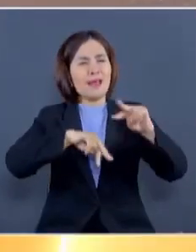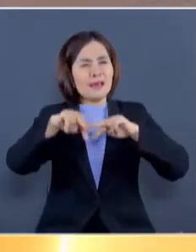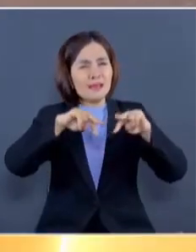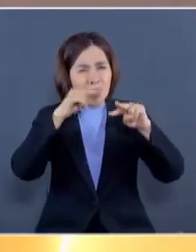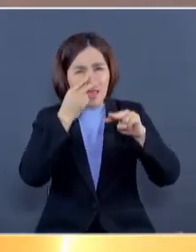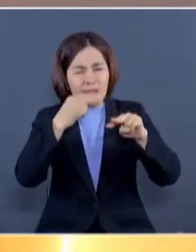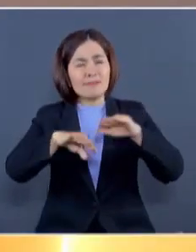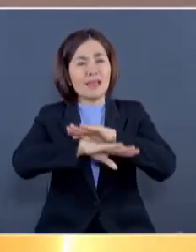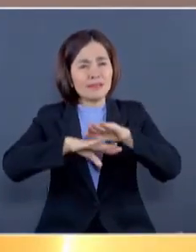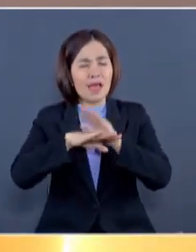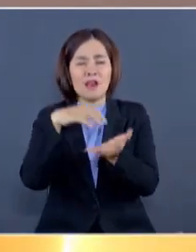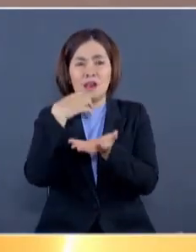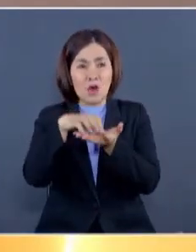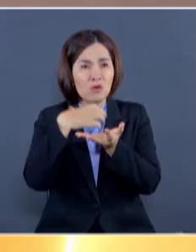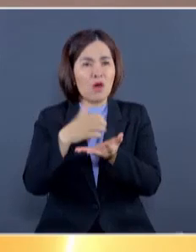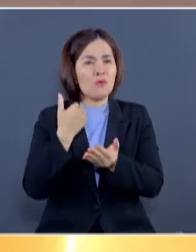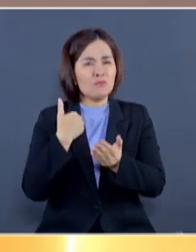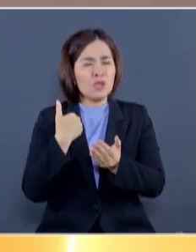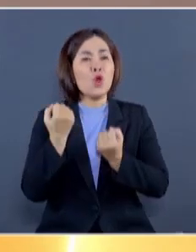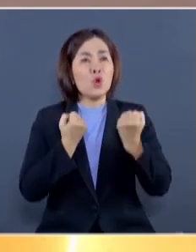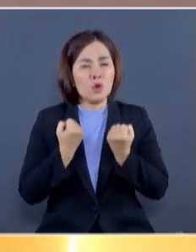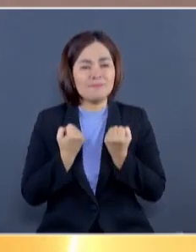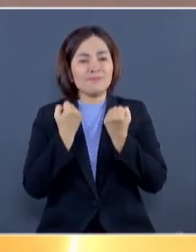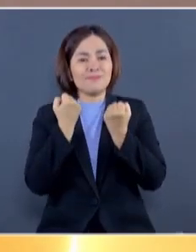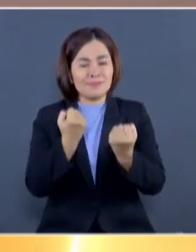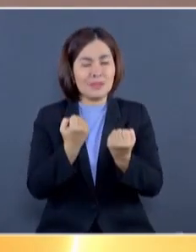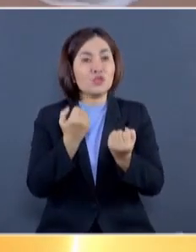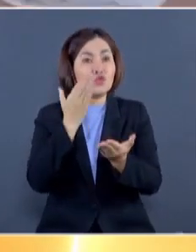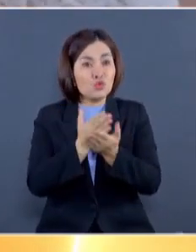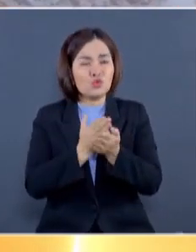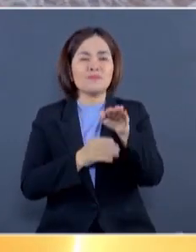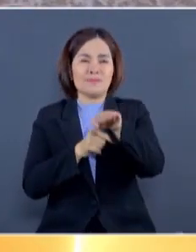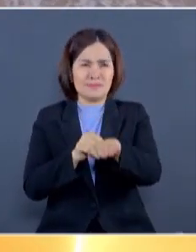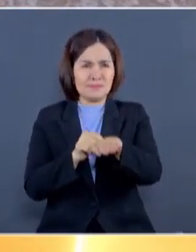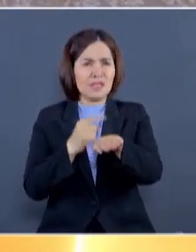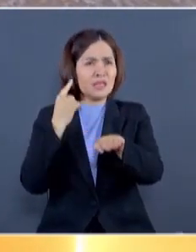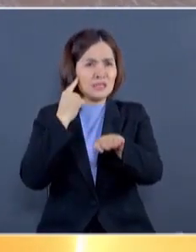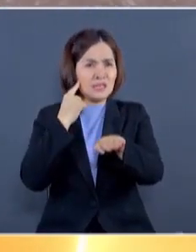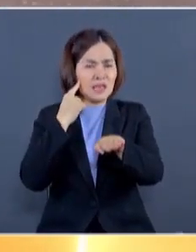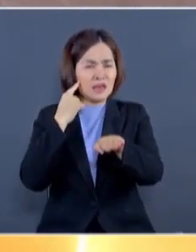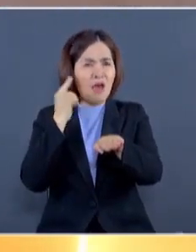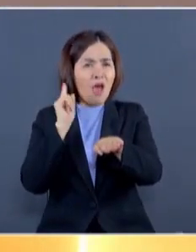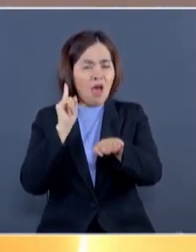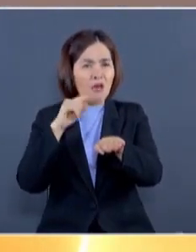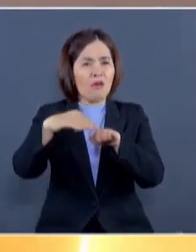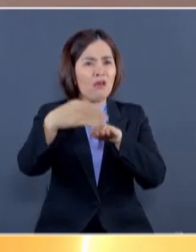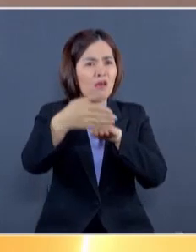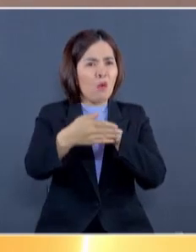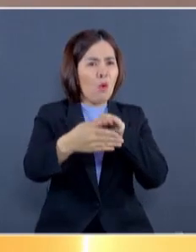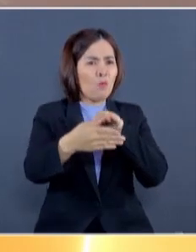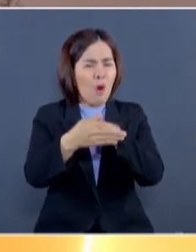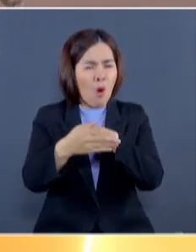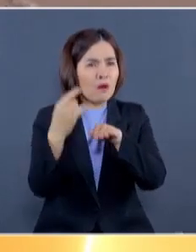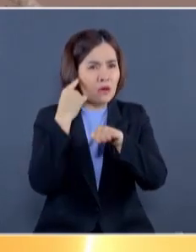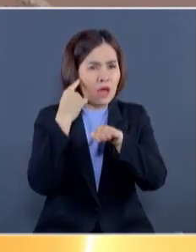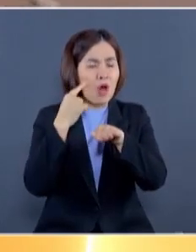บอกว่ารถเก๋งคันขับมาที่ช่องจอดรถริมาักพยเสียขอบทางเท้ากั้นรถหลัง